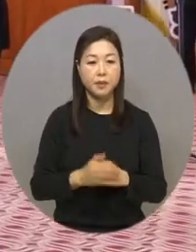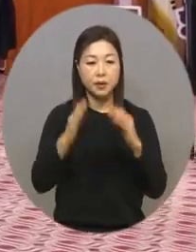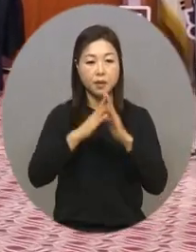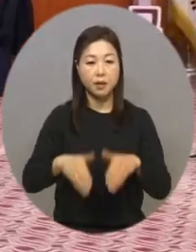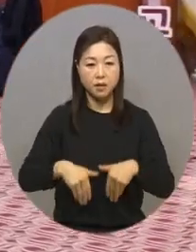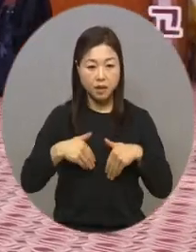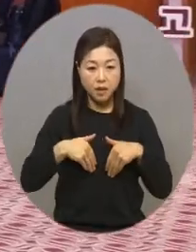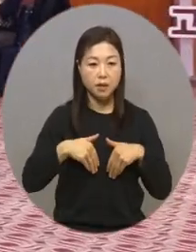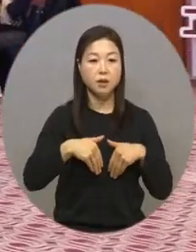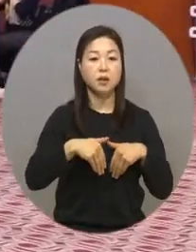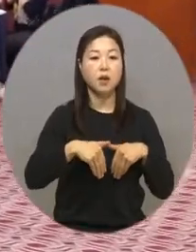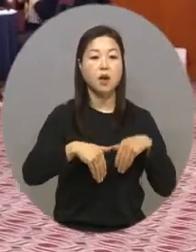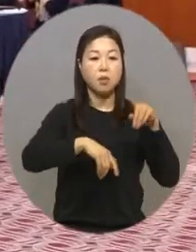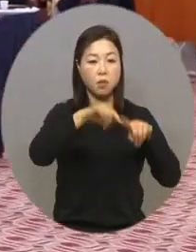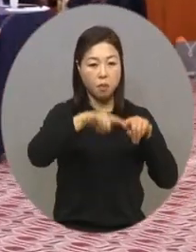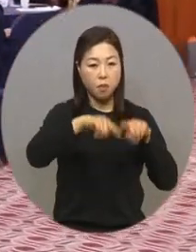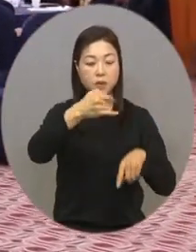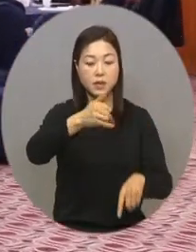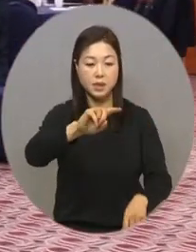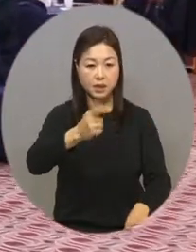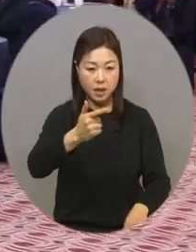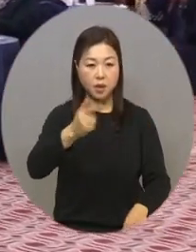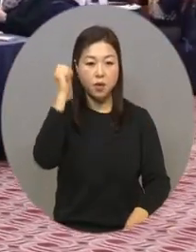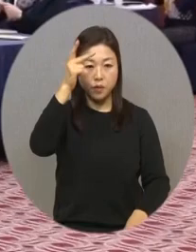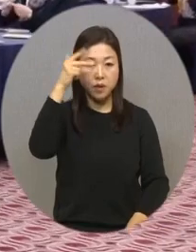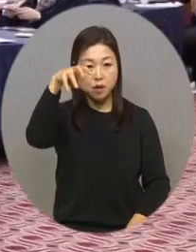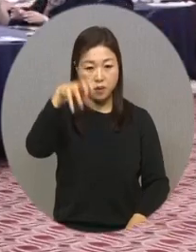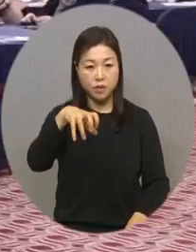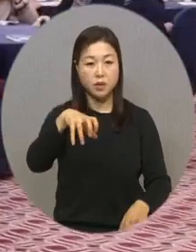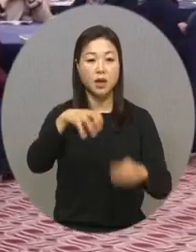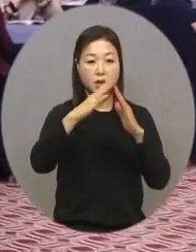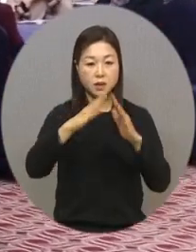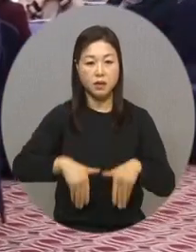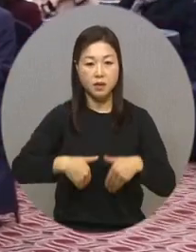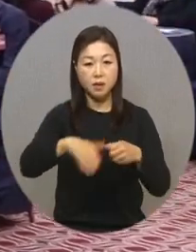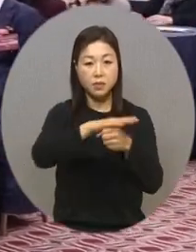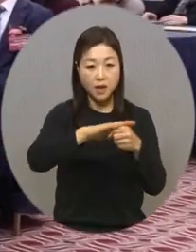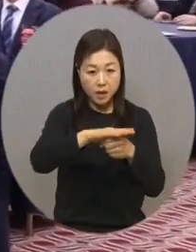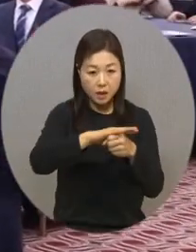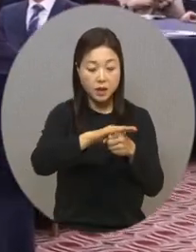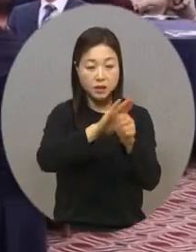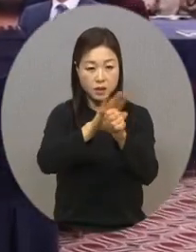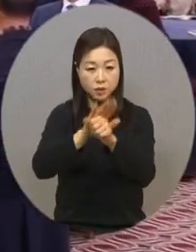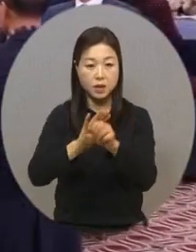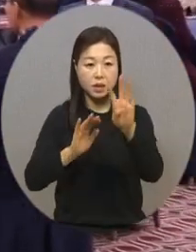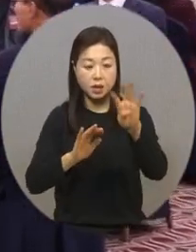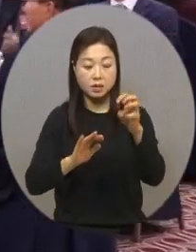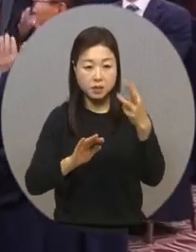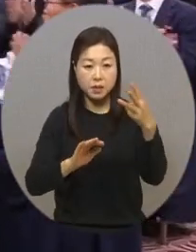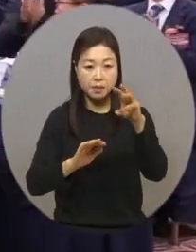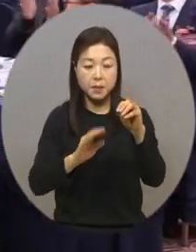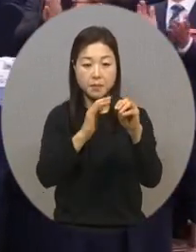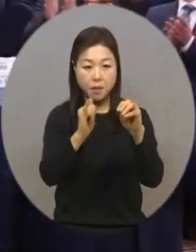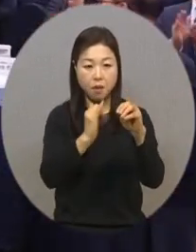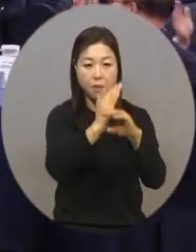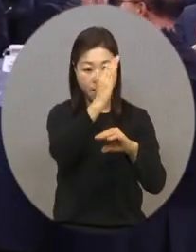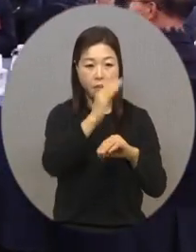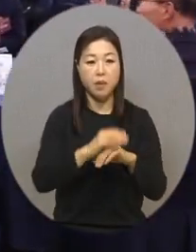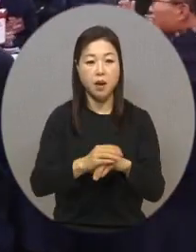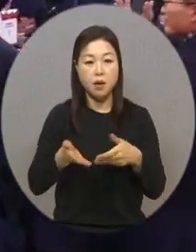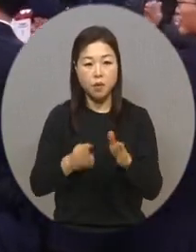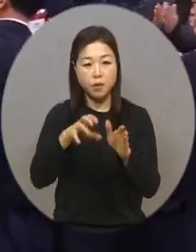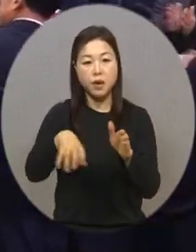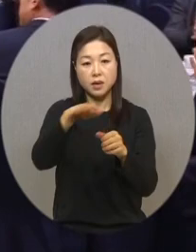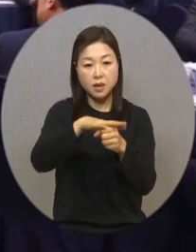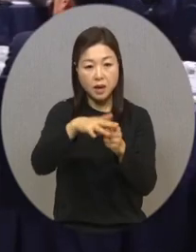신안 비치호텔에서 전남 사랑의 서포터즈 43만 명 돌파와 고향사랑 기부금 120억